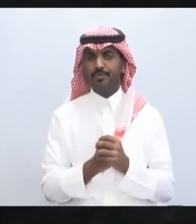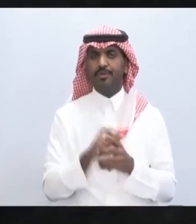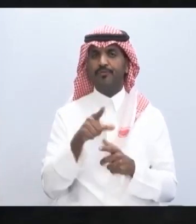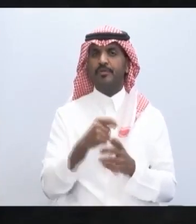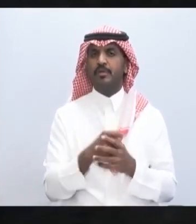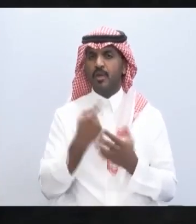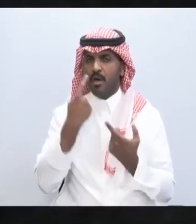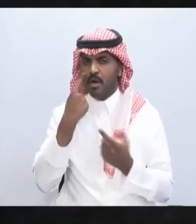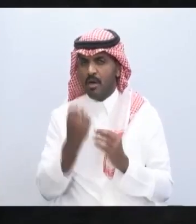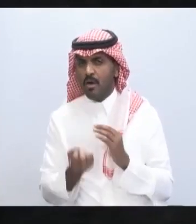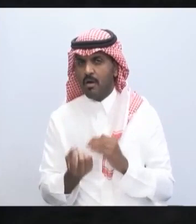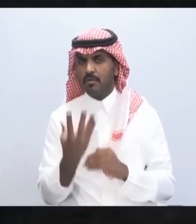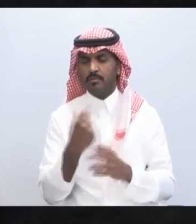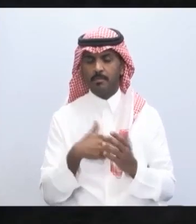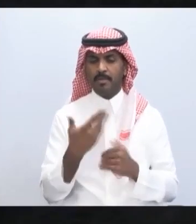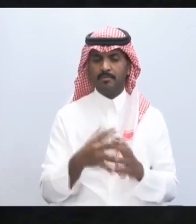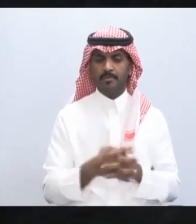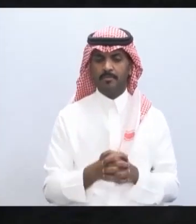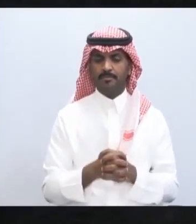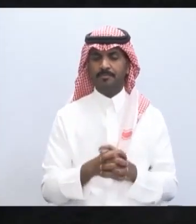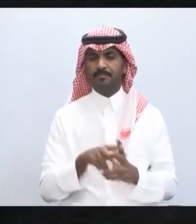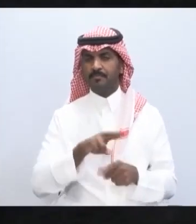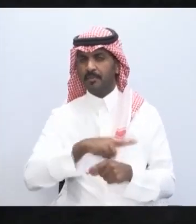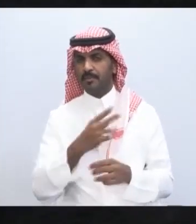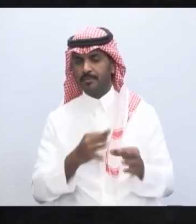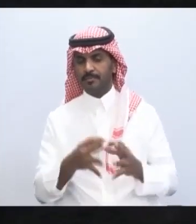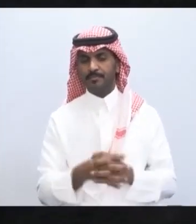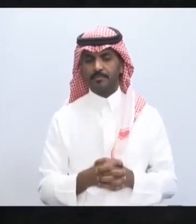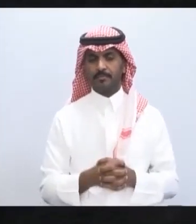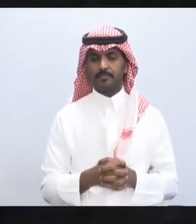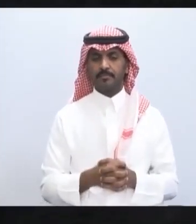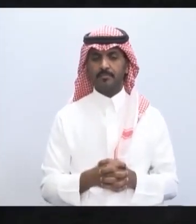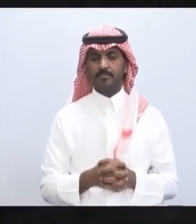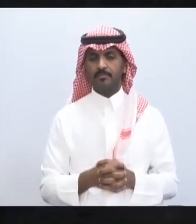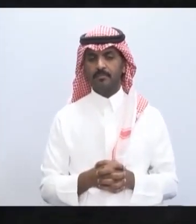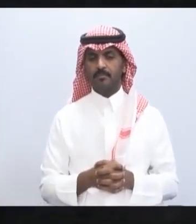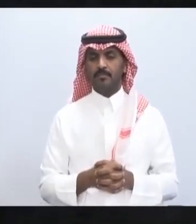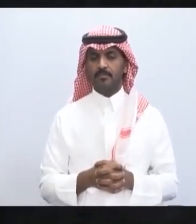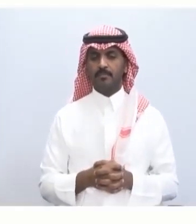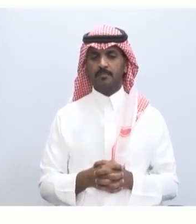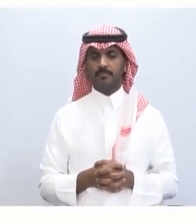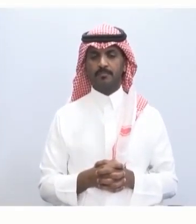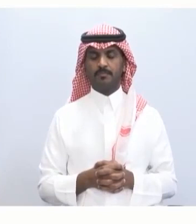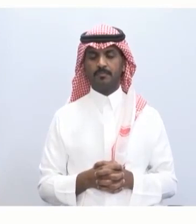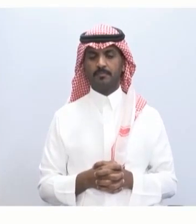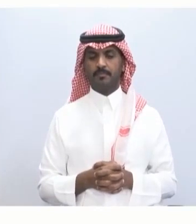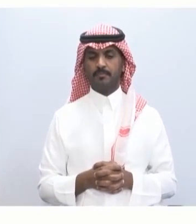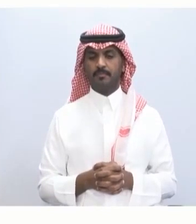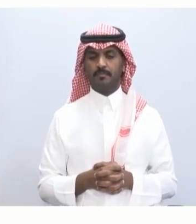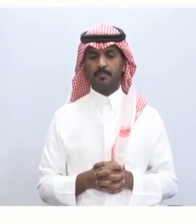ولكن بعد ما حدث ذلك قام بتغيير خطته بتغيير استراتيجيته حيث قام